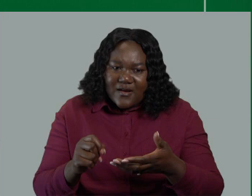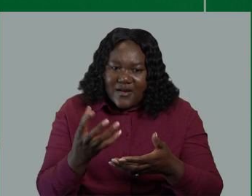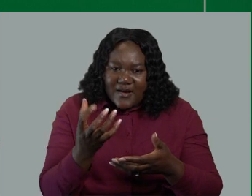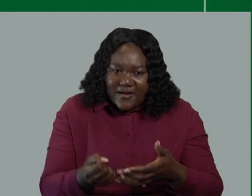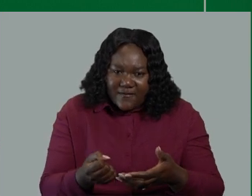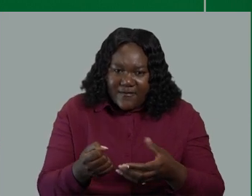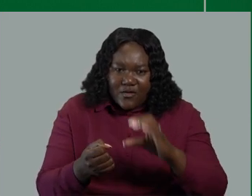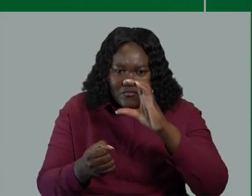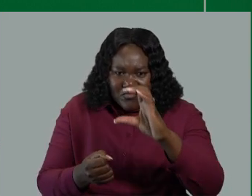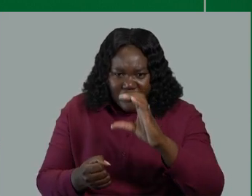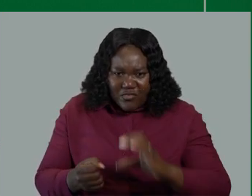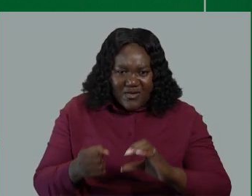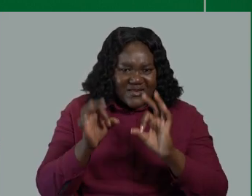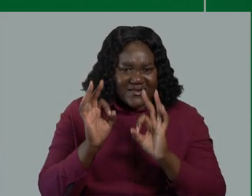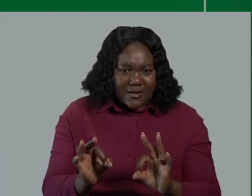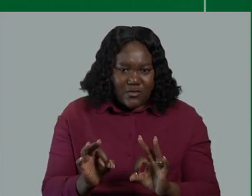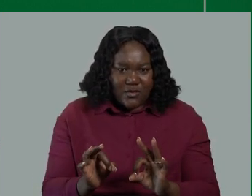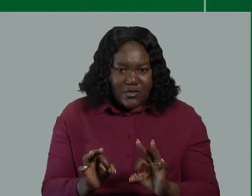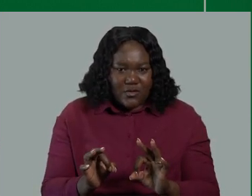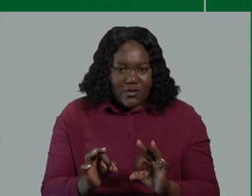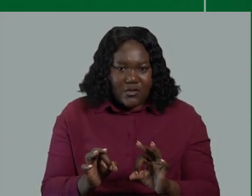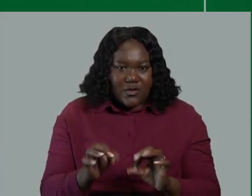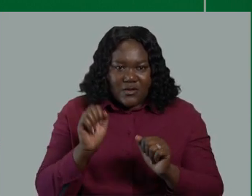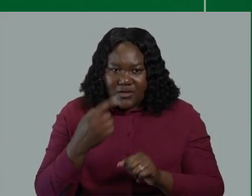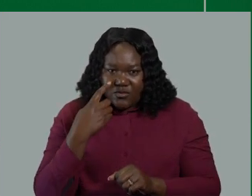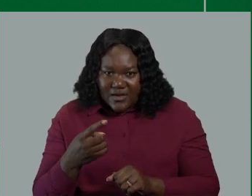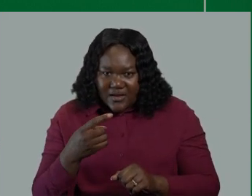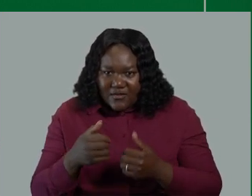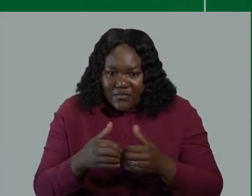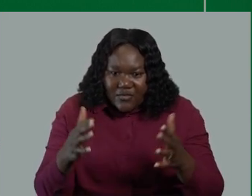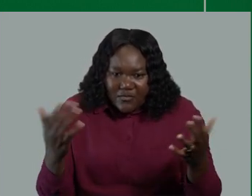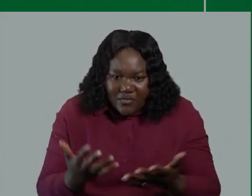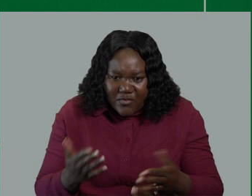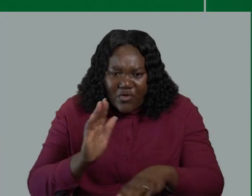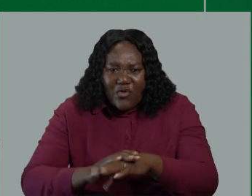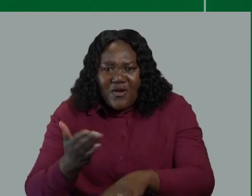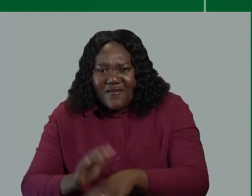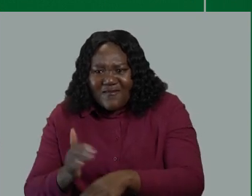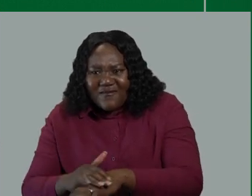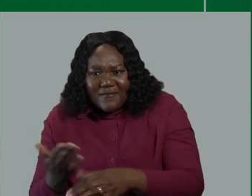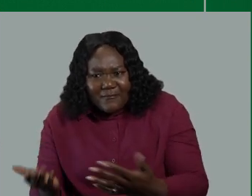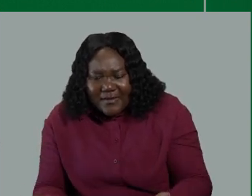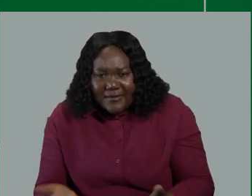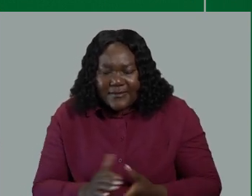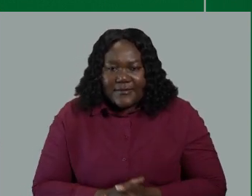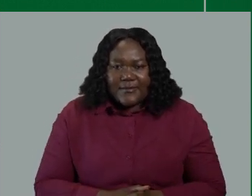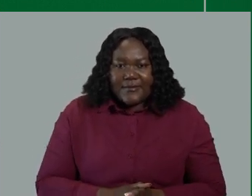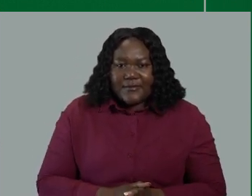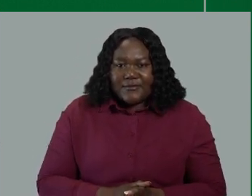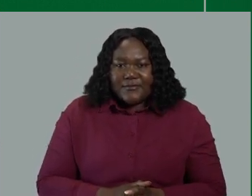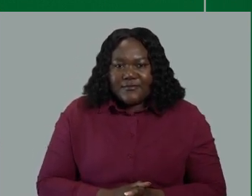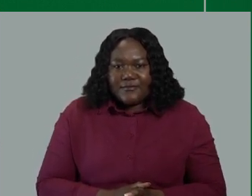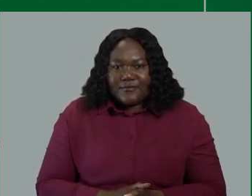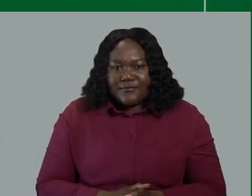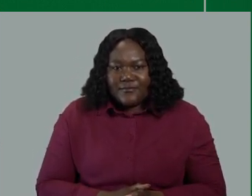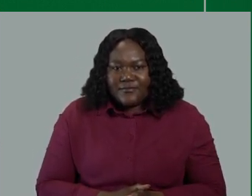nyolwa muutenda muna omadhiladhilo ga ngongeka. Natu tale ne komutungilo gwetalululo lwembo kutya ouli naana ngiini, wa thikama po